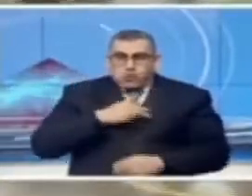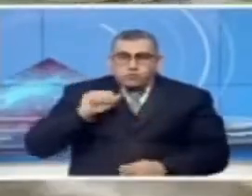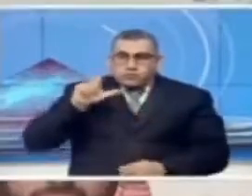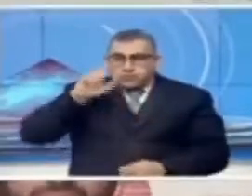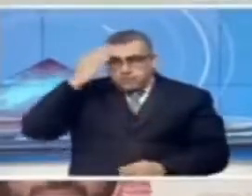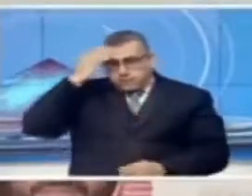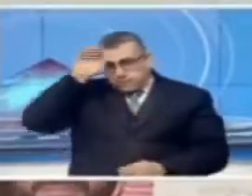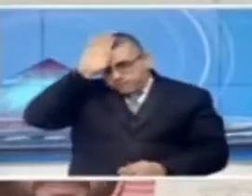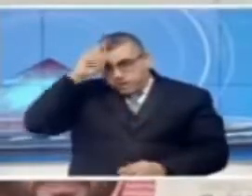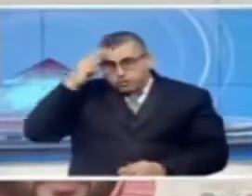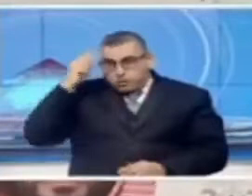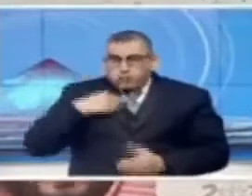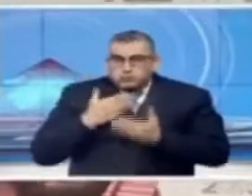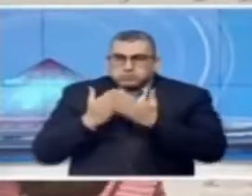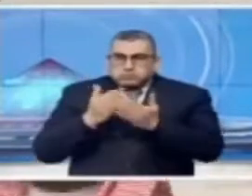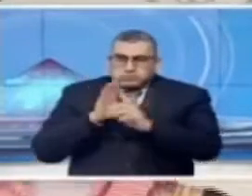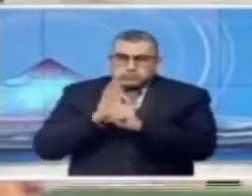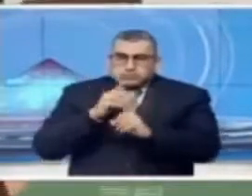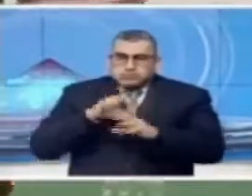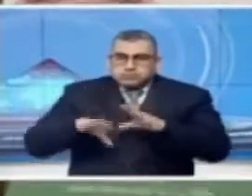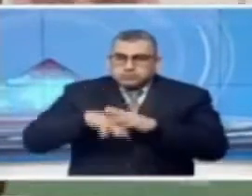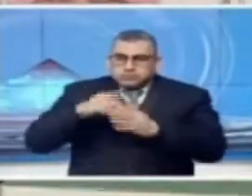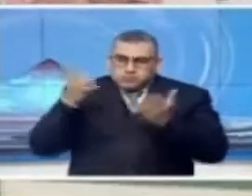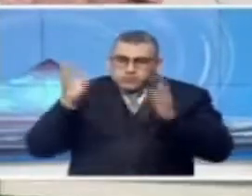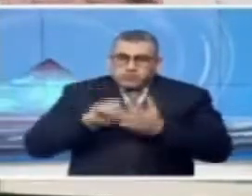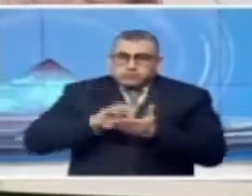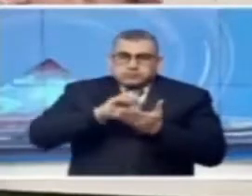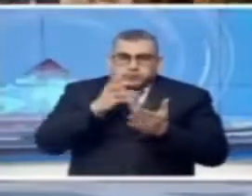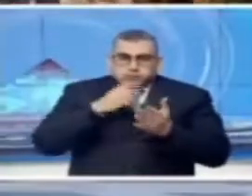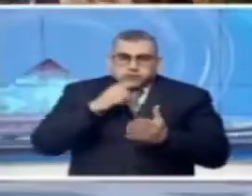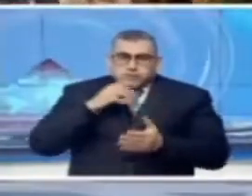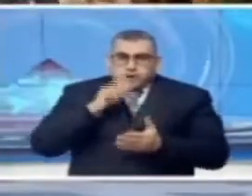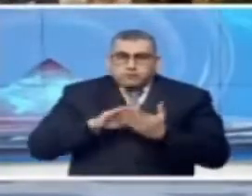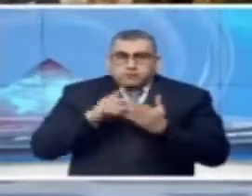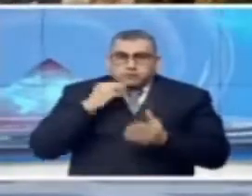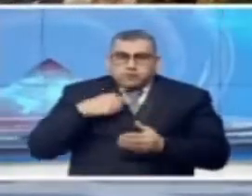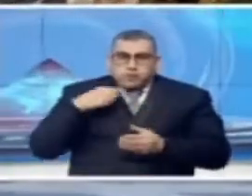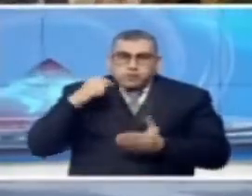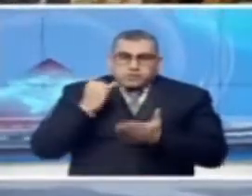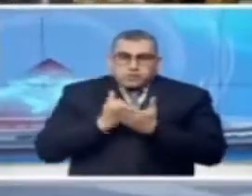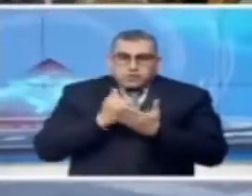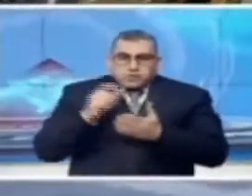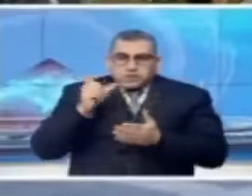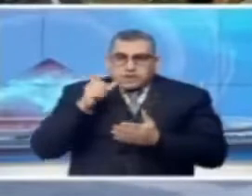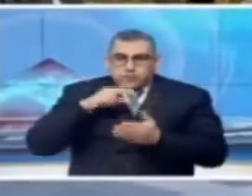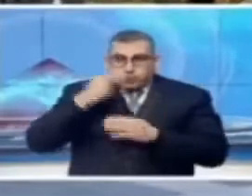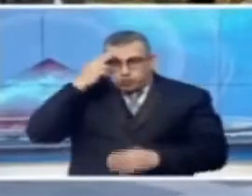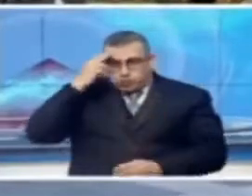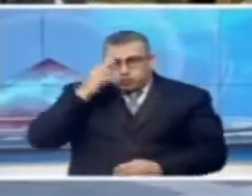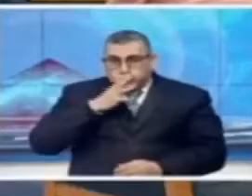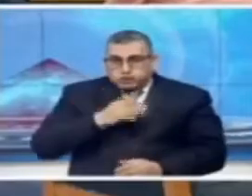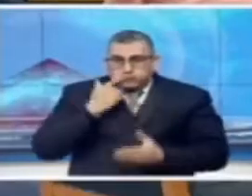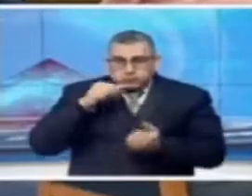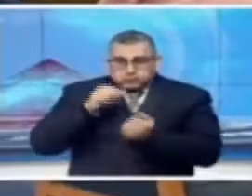المملكة من دعم مستمر للمجمع وتوجيهات آل الشيخ وزير الشؤون الإسلامية بالسعودية،